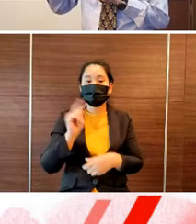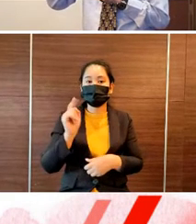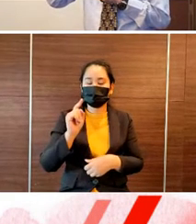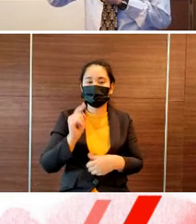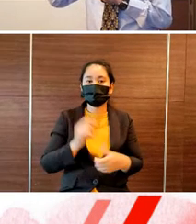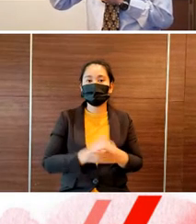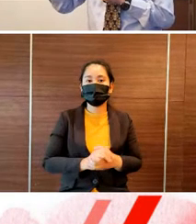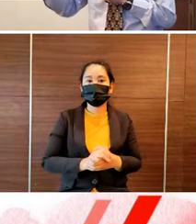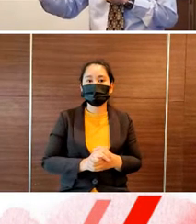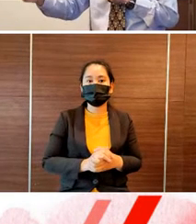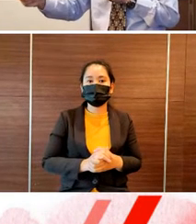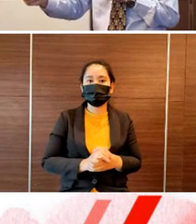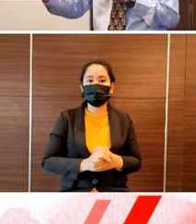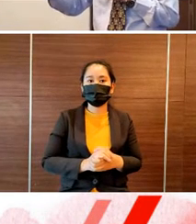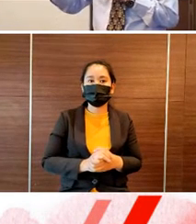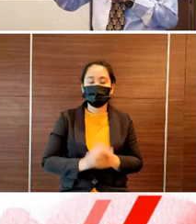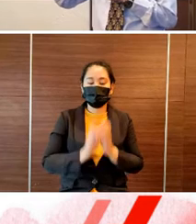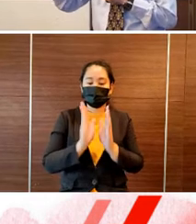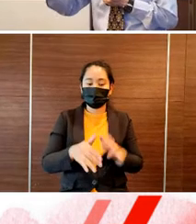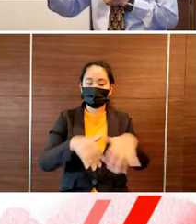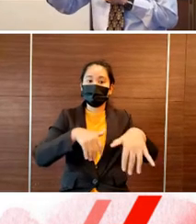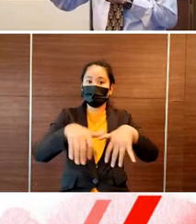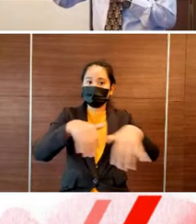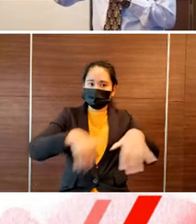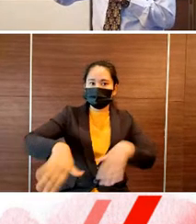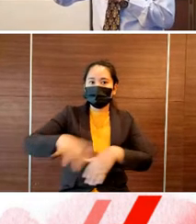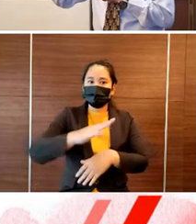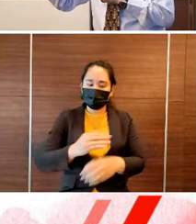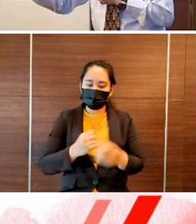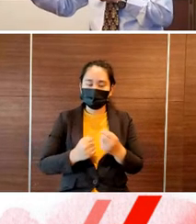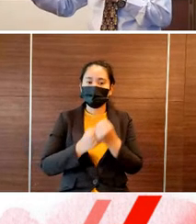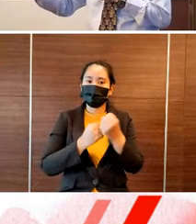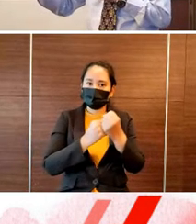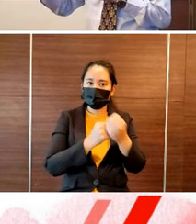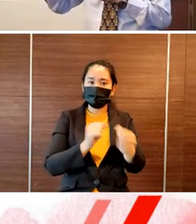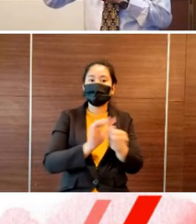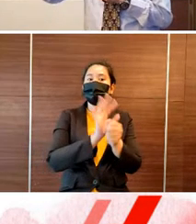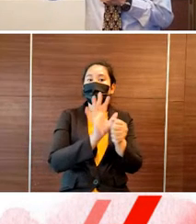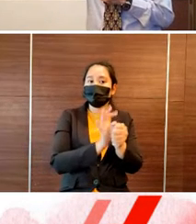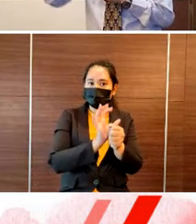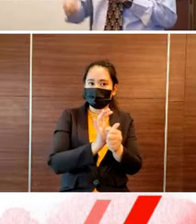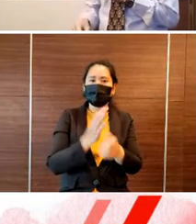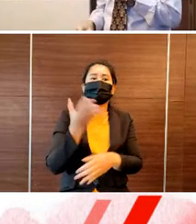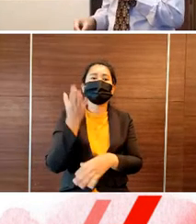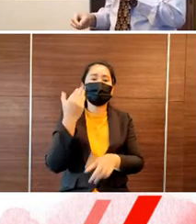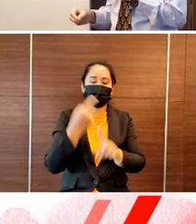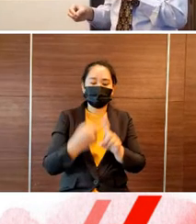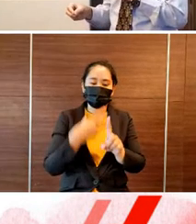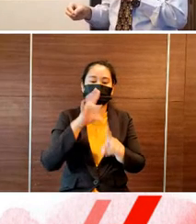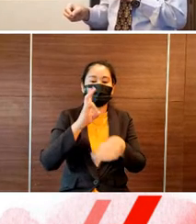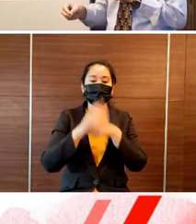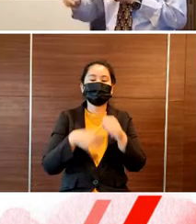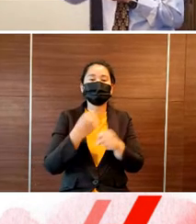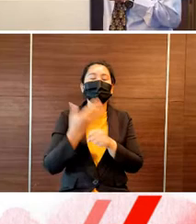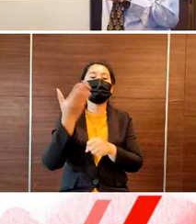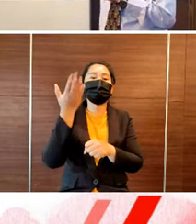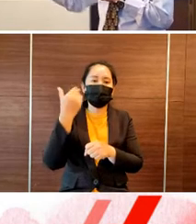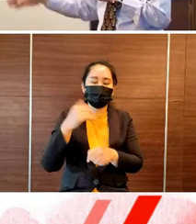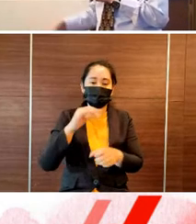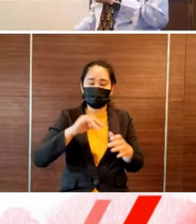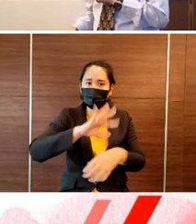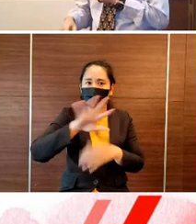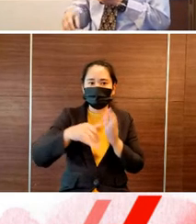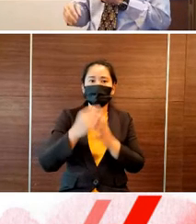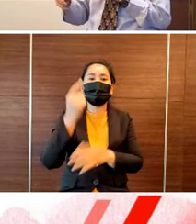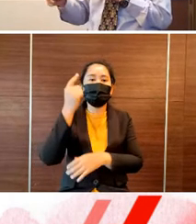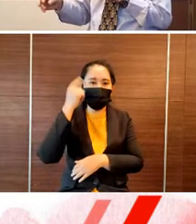การที่ชุมชนเข้ามาสู้กับโควิดเมื่อกรกฎาคมปีที่แล้วนะหลายคนดีที่รู้จัก